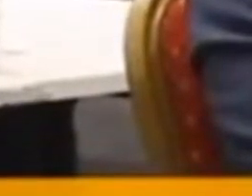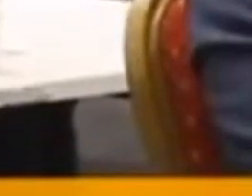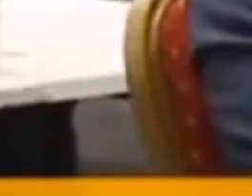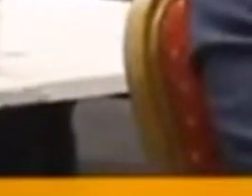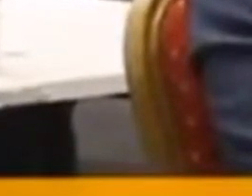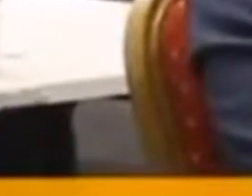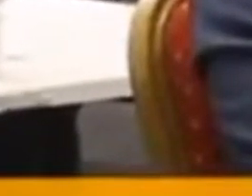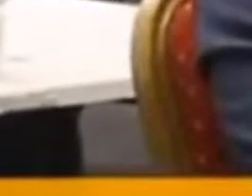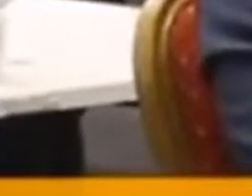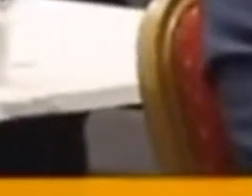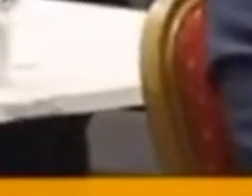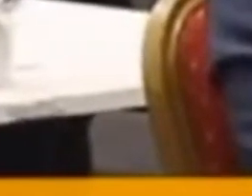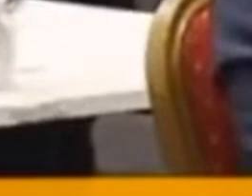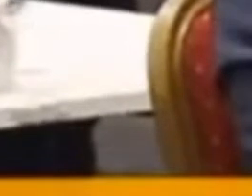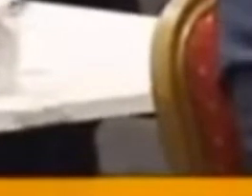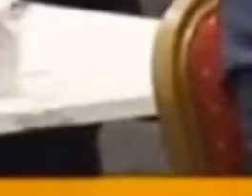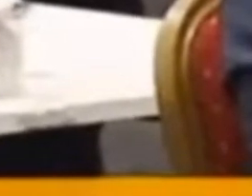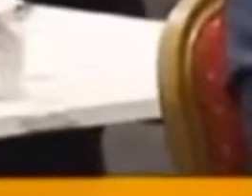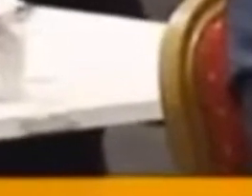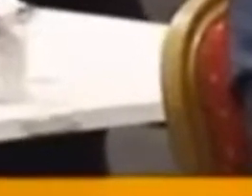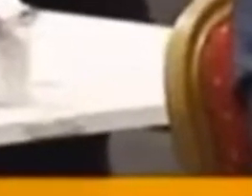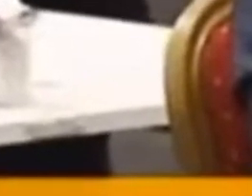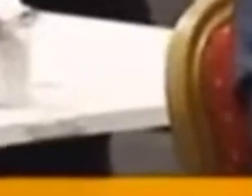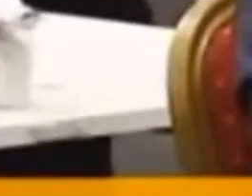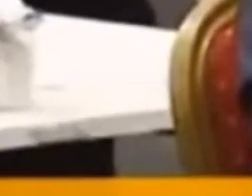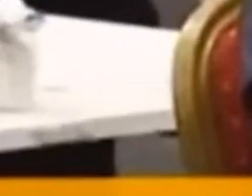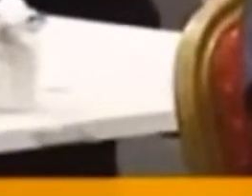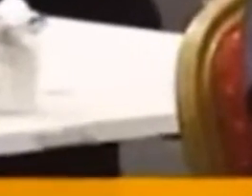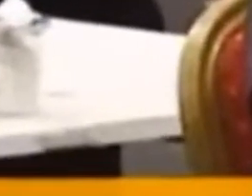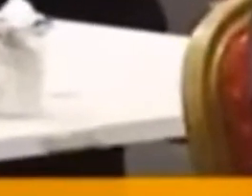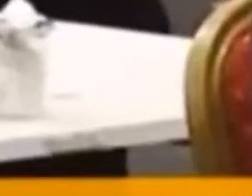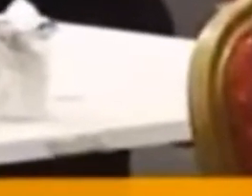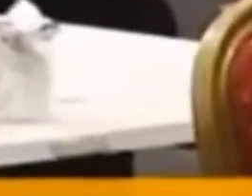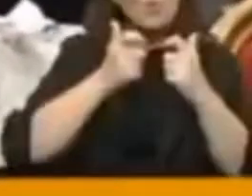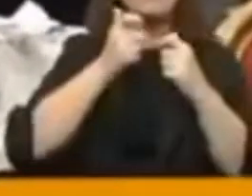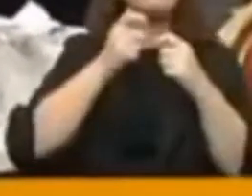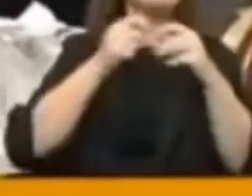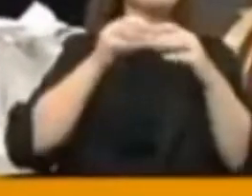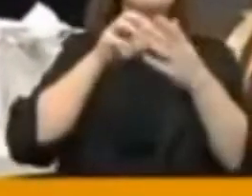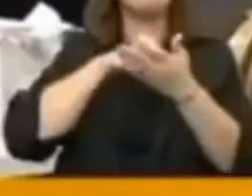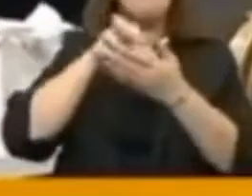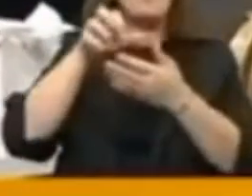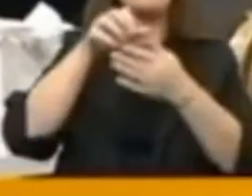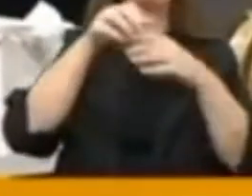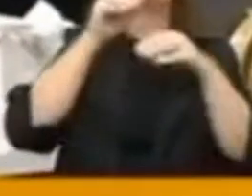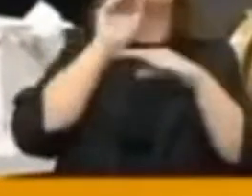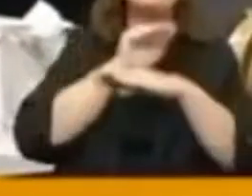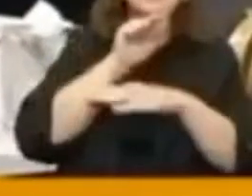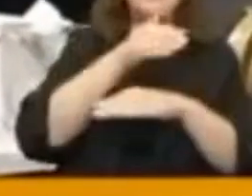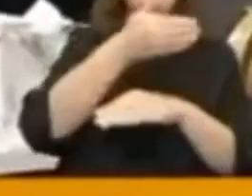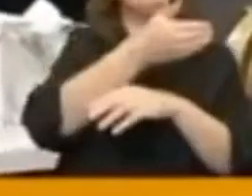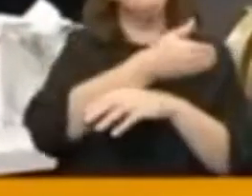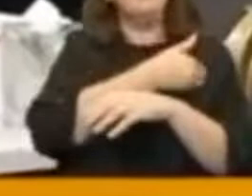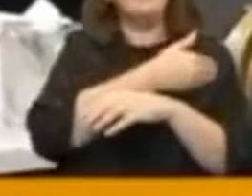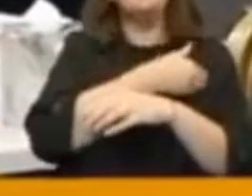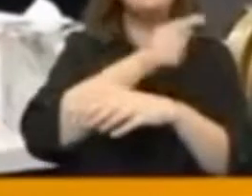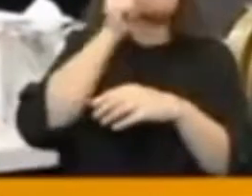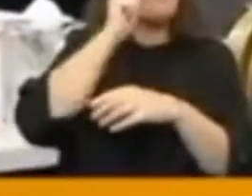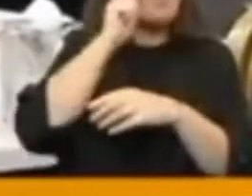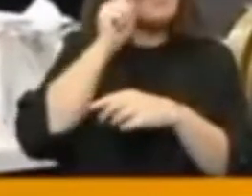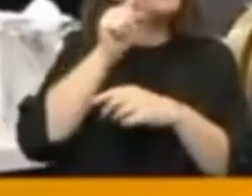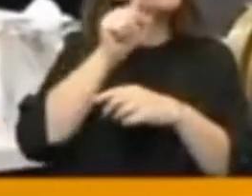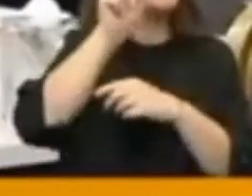Beykozlu'yla paylaşsanız bölgedeki sorunlu, bölgede yaşayan vatandaşlarımıza, muhtarlarımıza